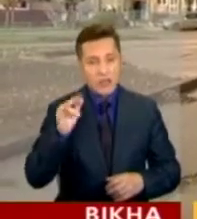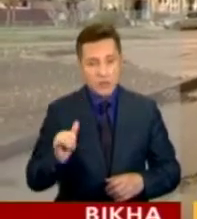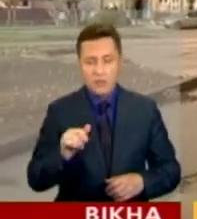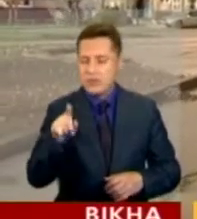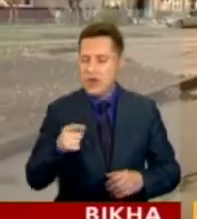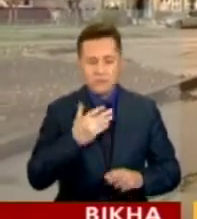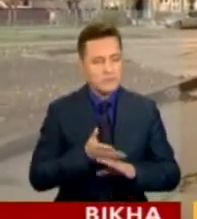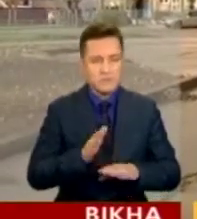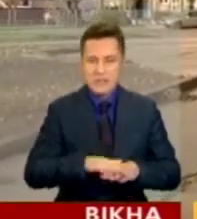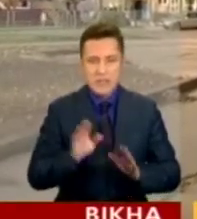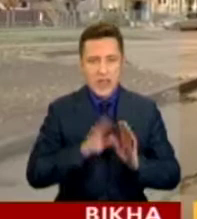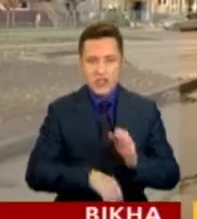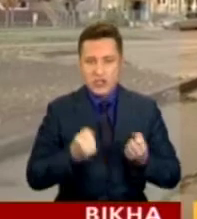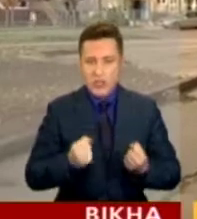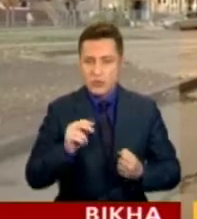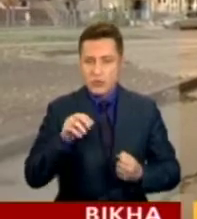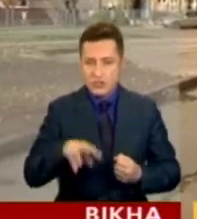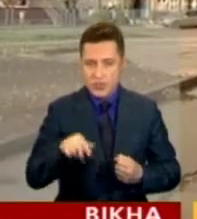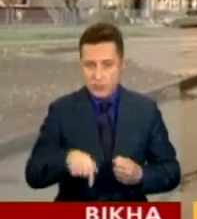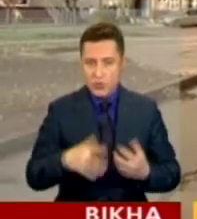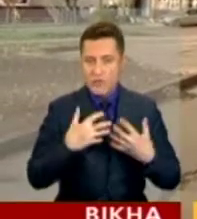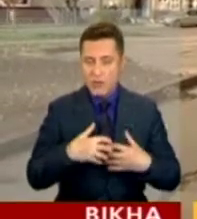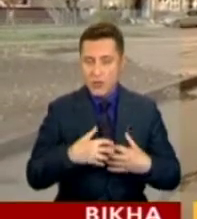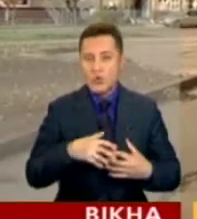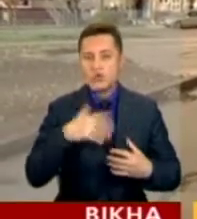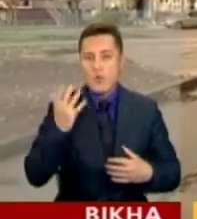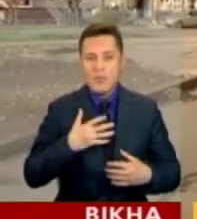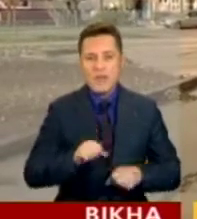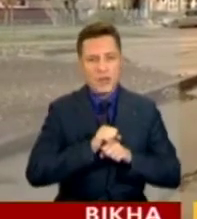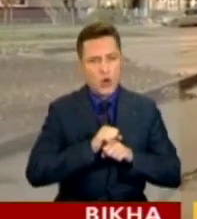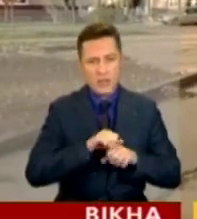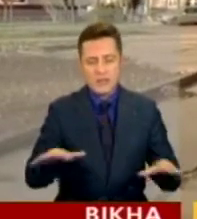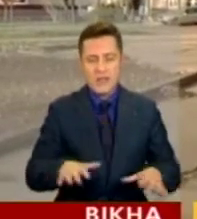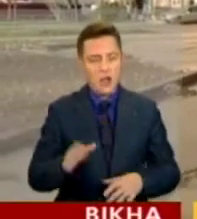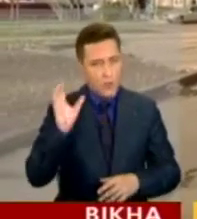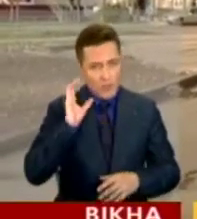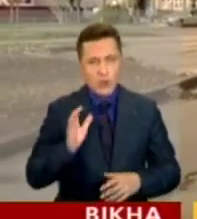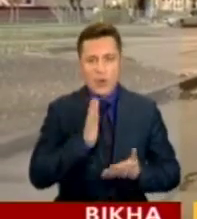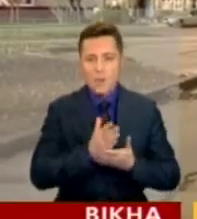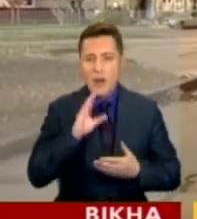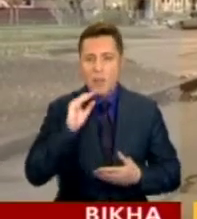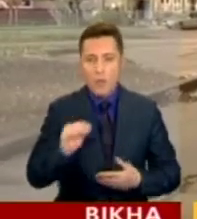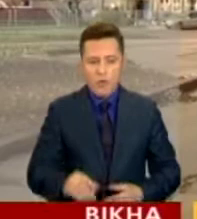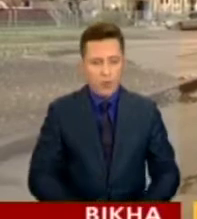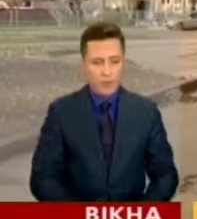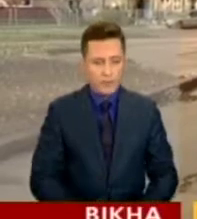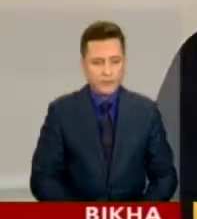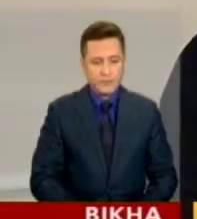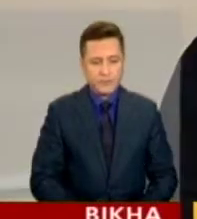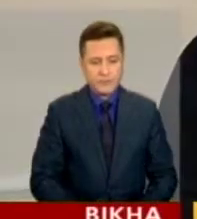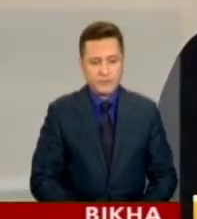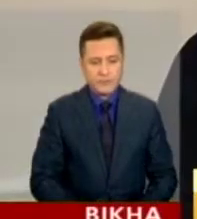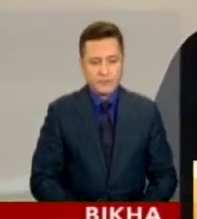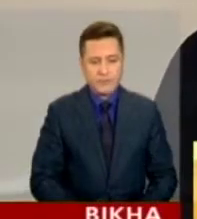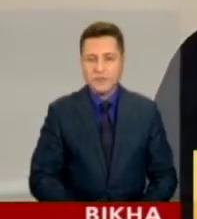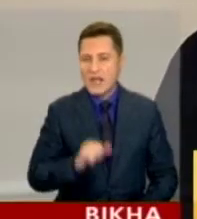набагато складніша і напруженіша, ніж тут. Тому мітинг насправді досить швидко розігнали. Пропоную послухати пряму мову, як це було.